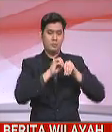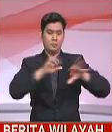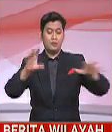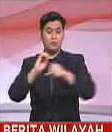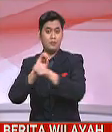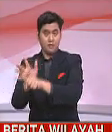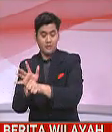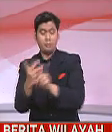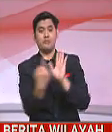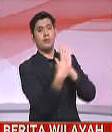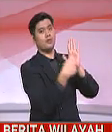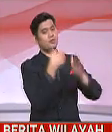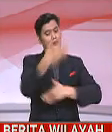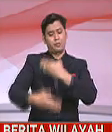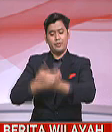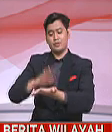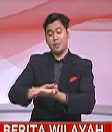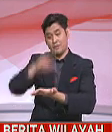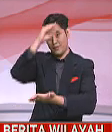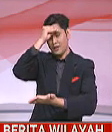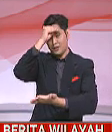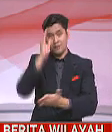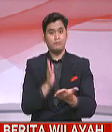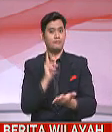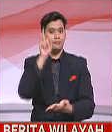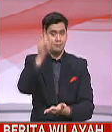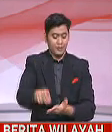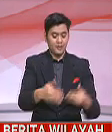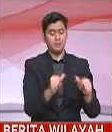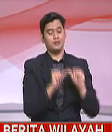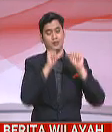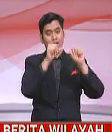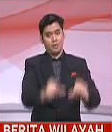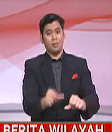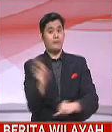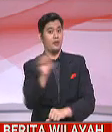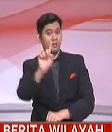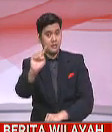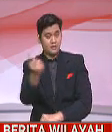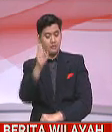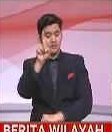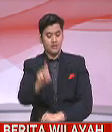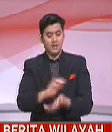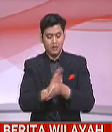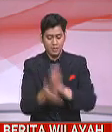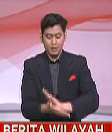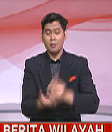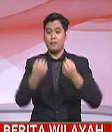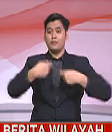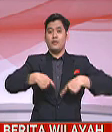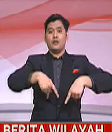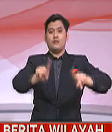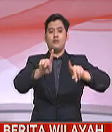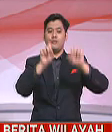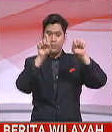Ia bukan sahaja bukti proses pembelajaran harus diteruskan walau di mana sahaja, bahkan ia menjadi kesempatan buat mereka memantau